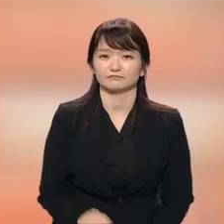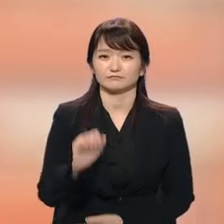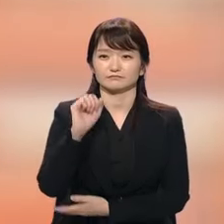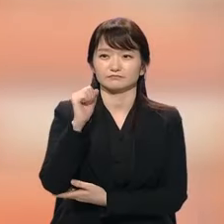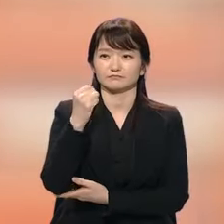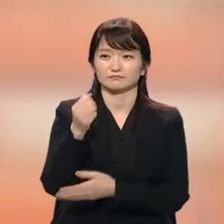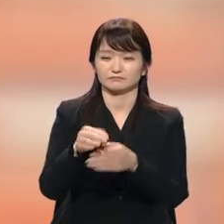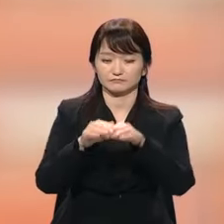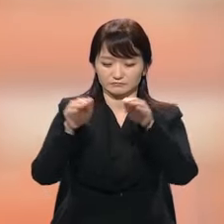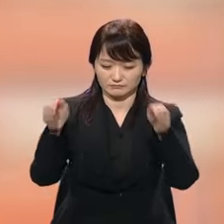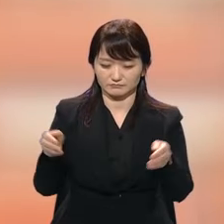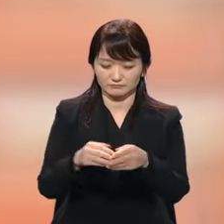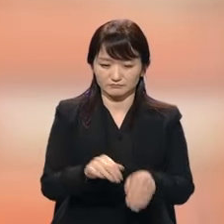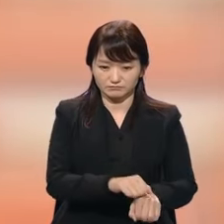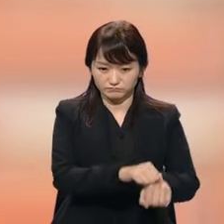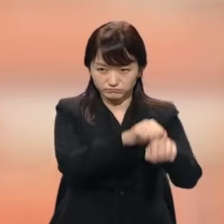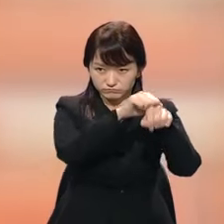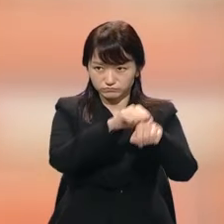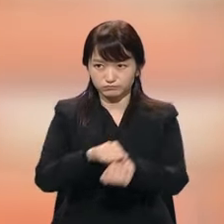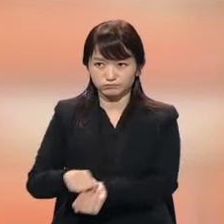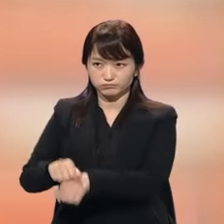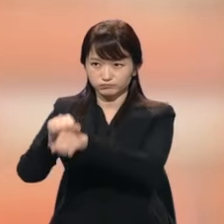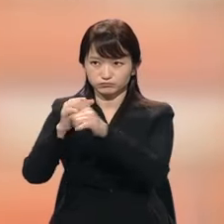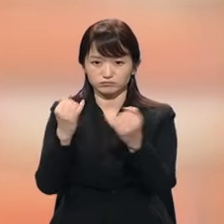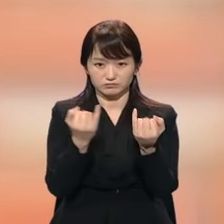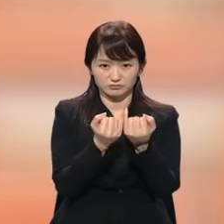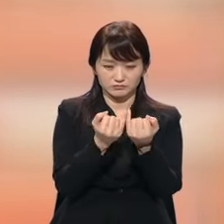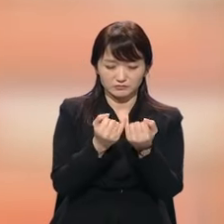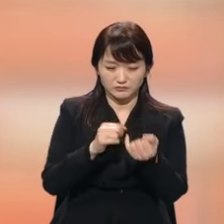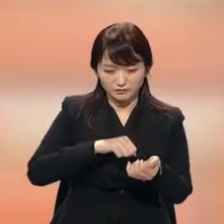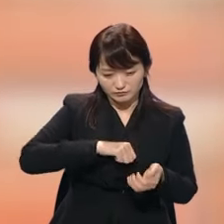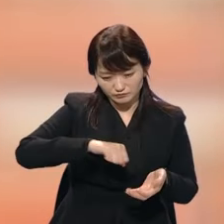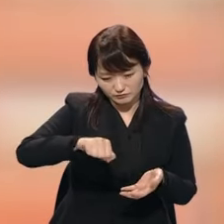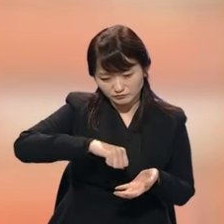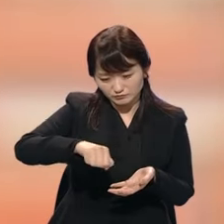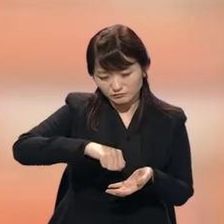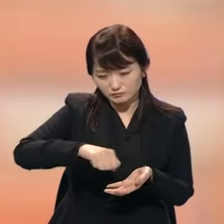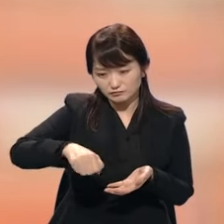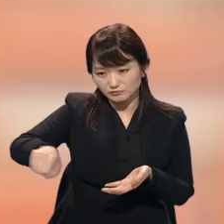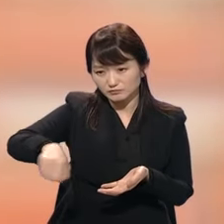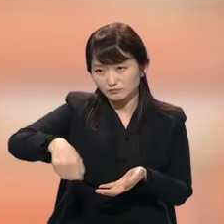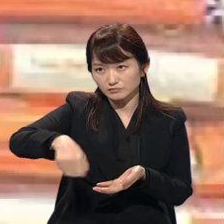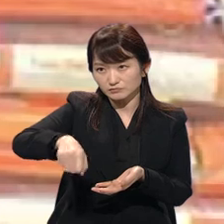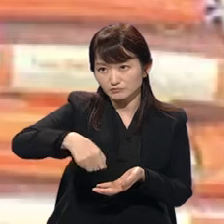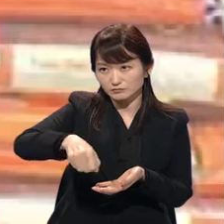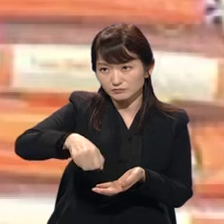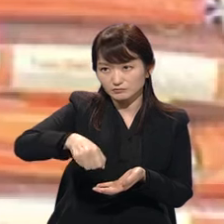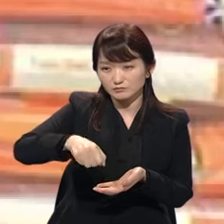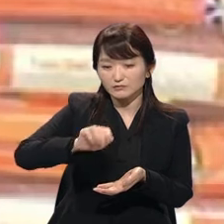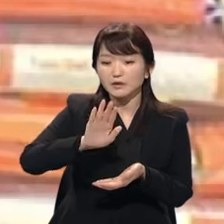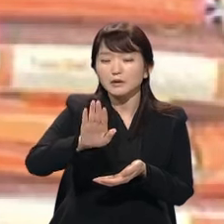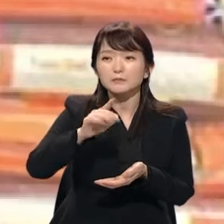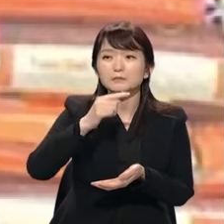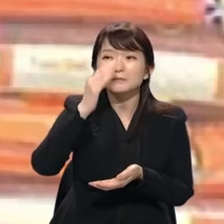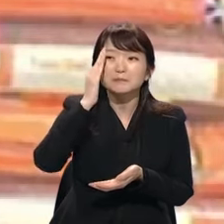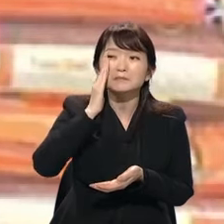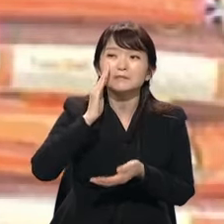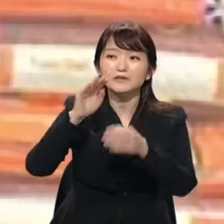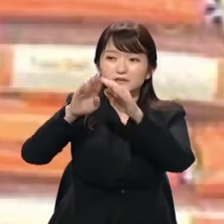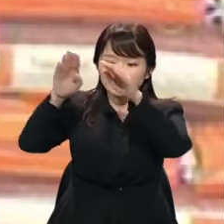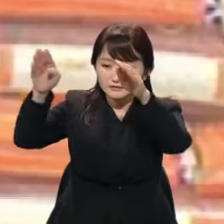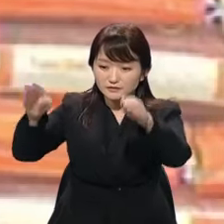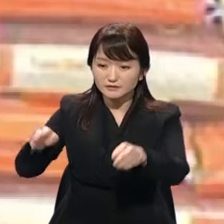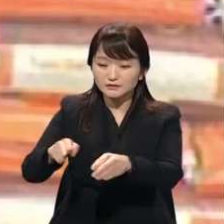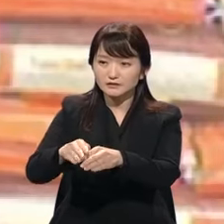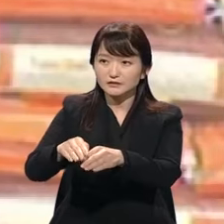포대자루가 한가득 쌓여있는 곳에서 여성이 청소를 하고 있습니다. 그런데 여성 바로 앞에 쌓여있던 이 파란색 쌀포대들 왠지